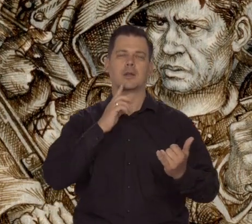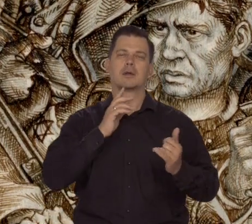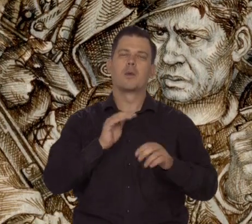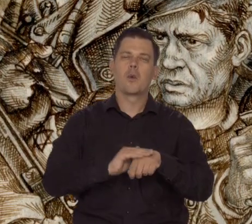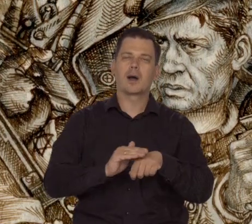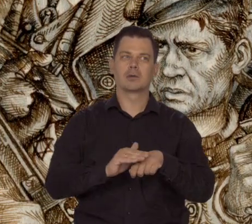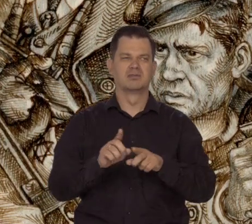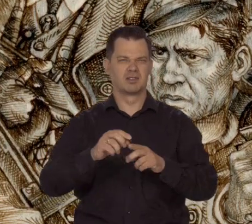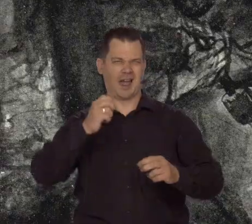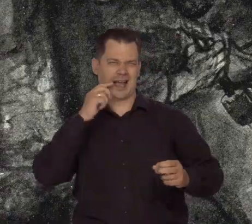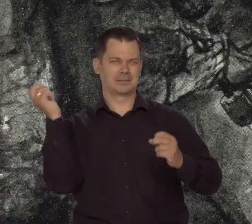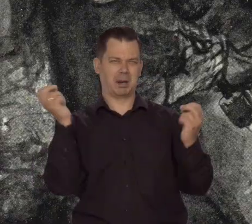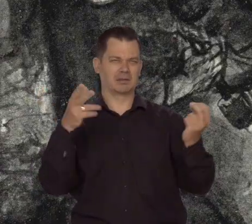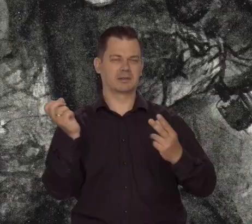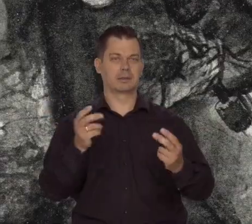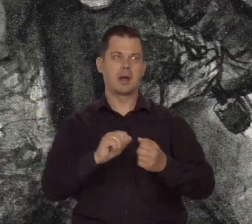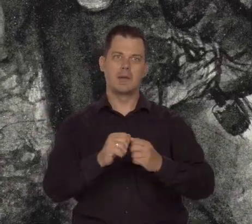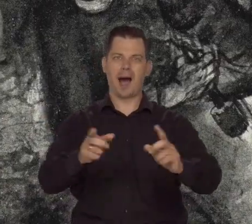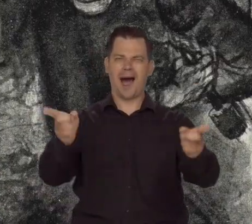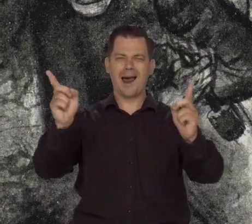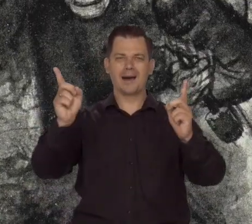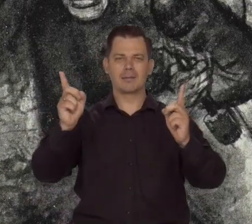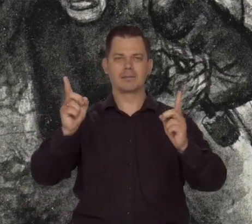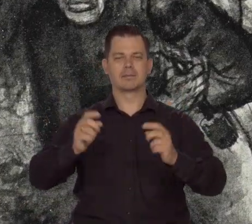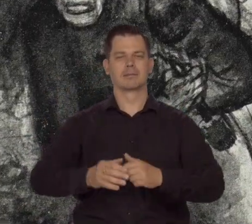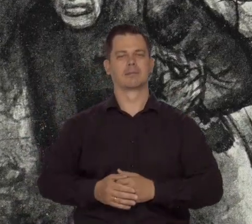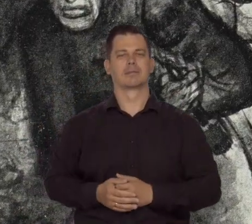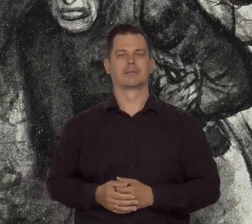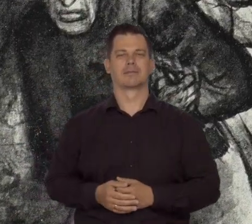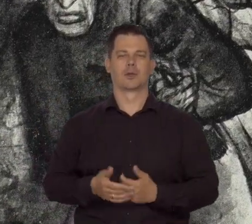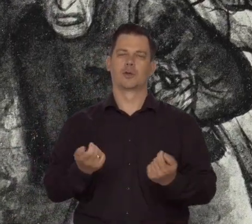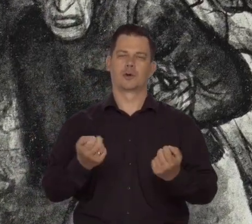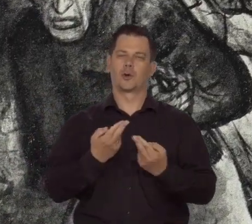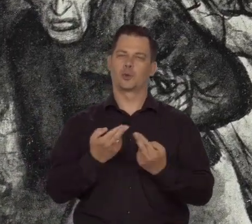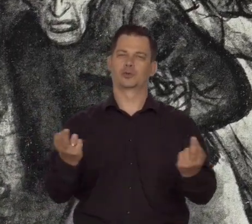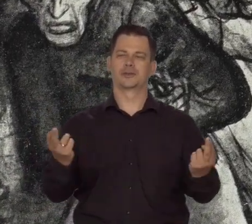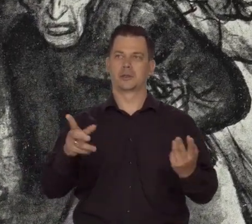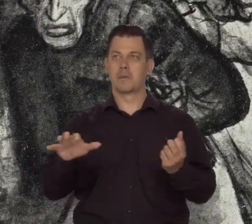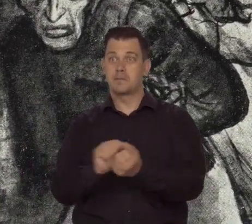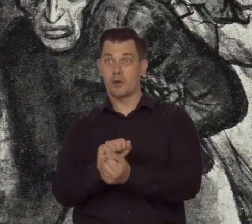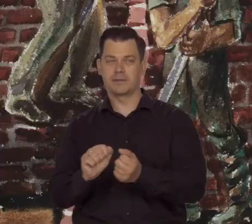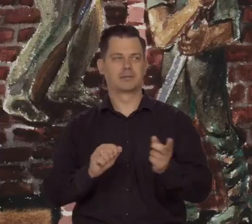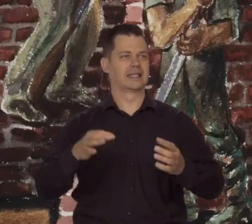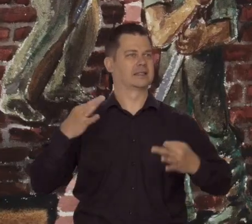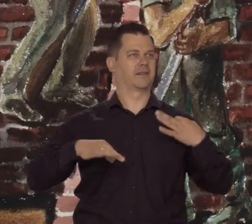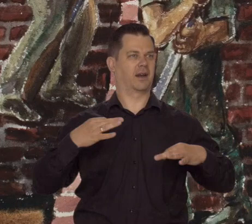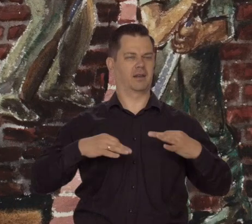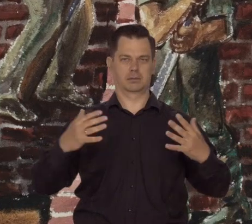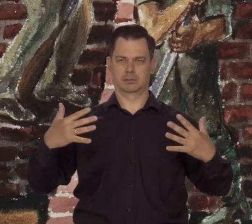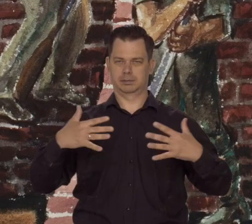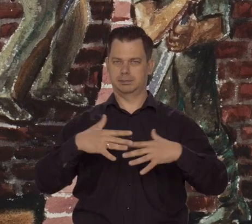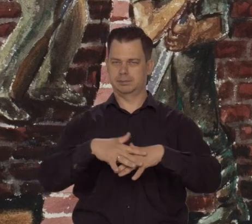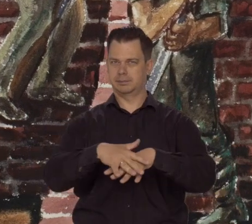od stonowanych do ekspresywnych czy wręcz alarmistycznych. Różnica między bojowcami a ludnością cywilną często się w